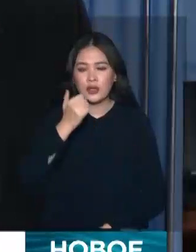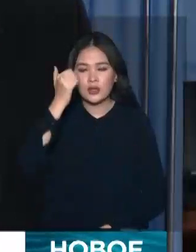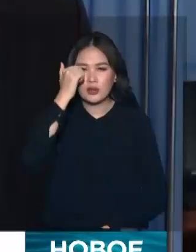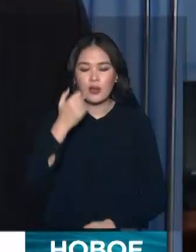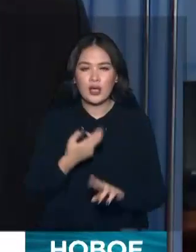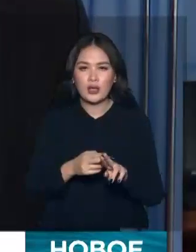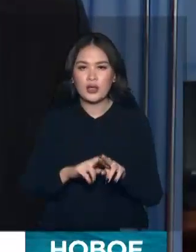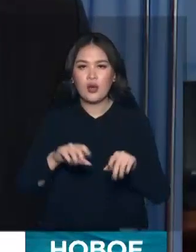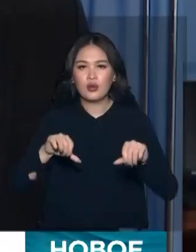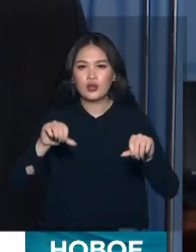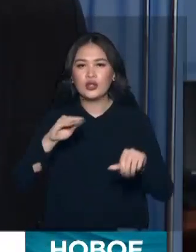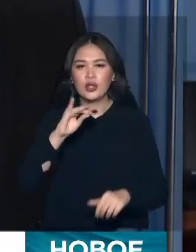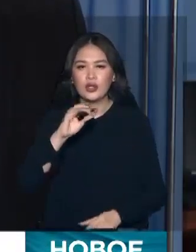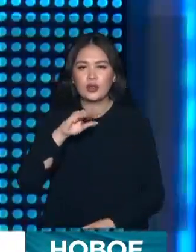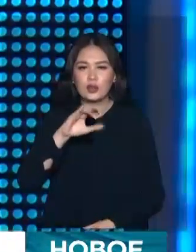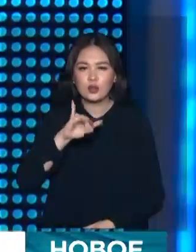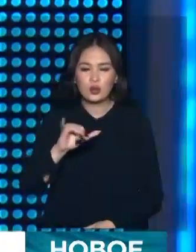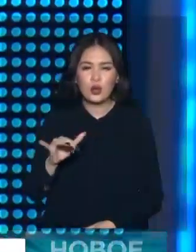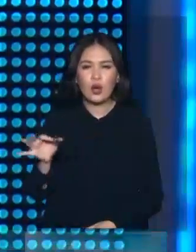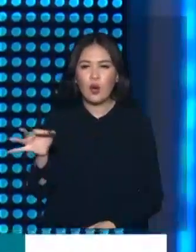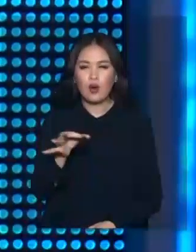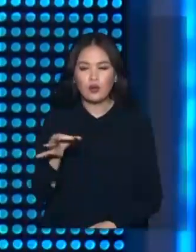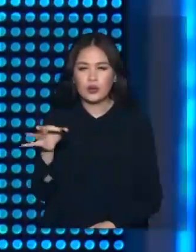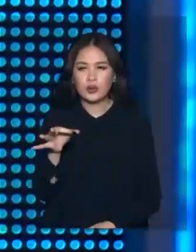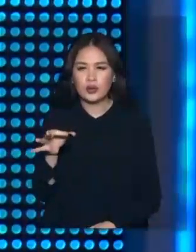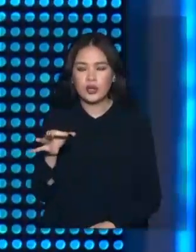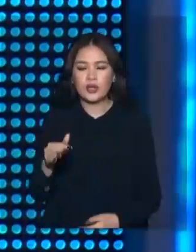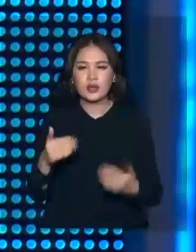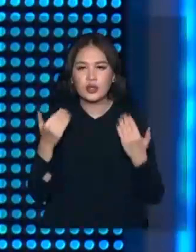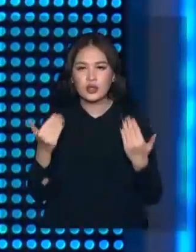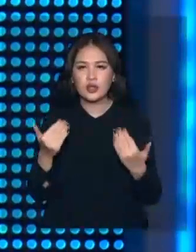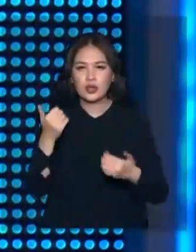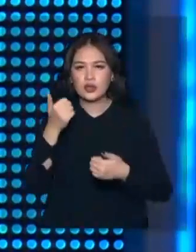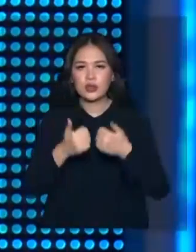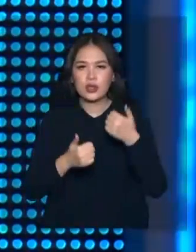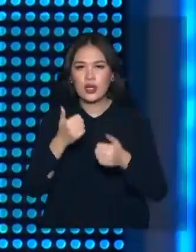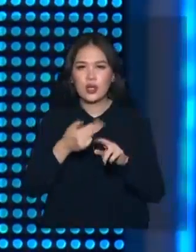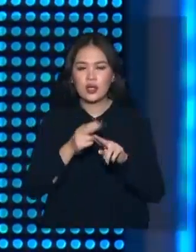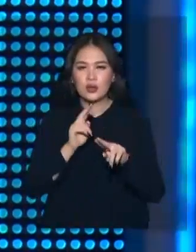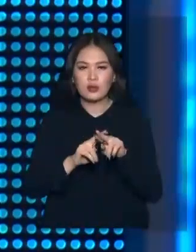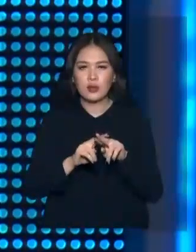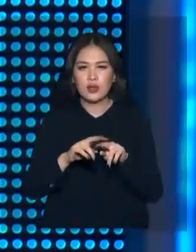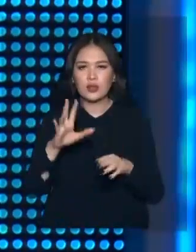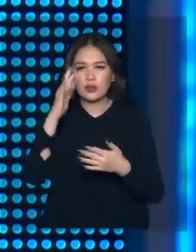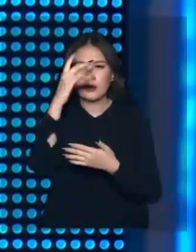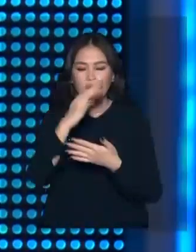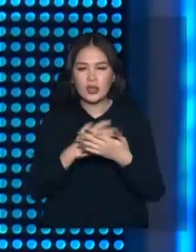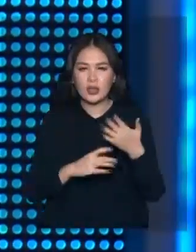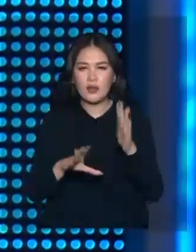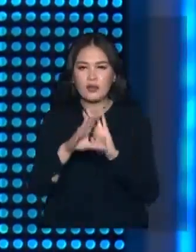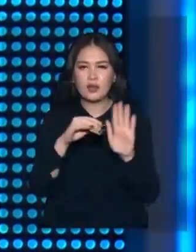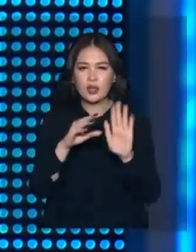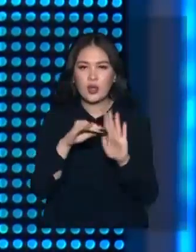на участках Житосуской области сейчас сверяют и подбивают все списки избирателей.